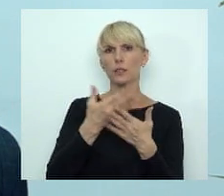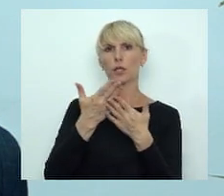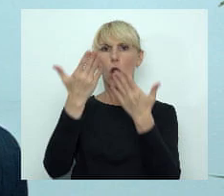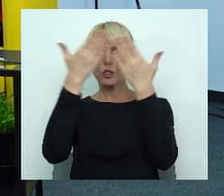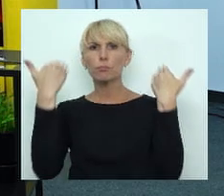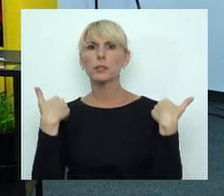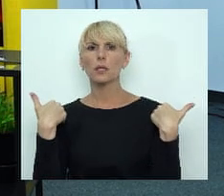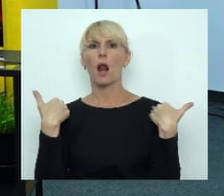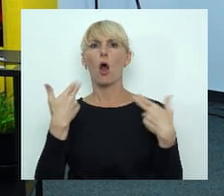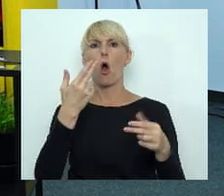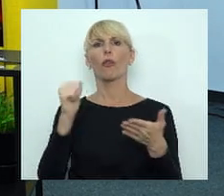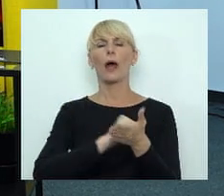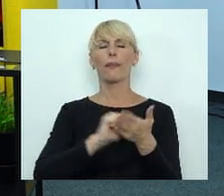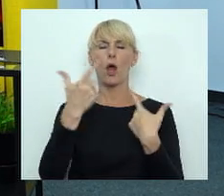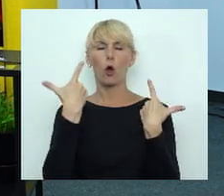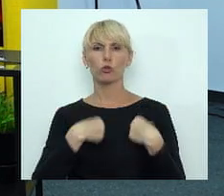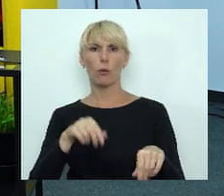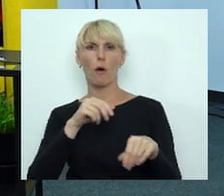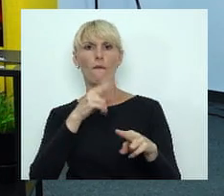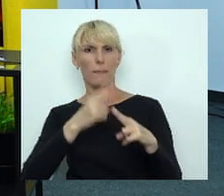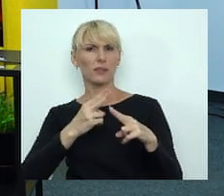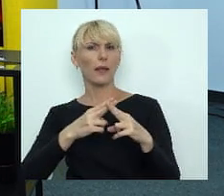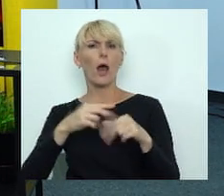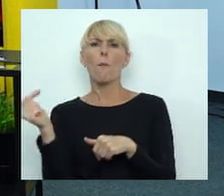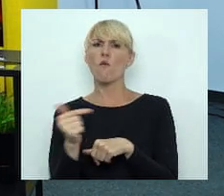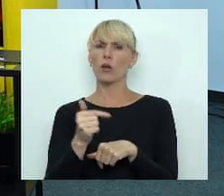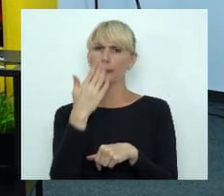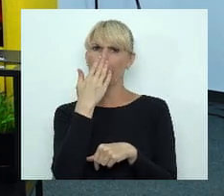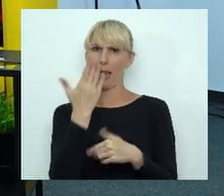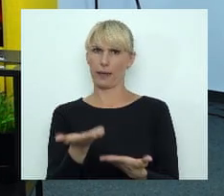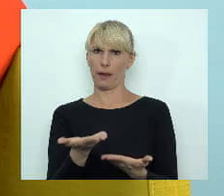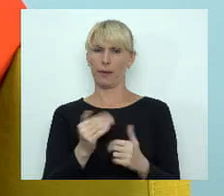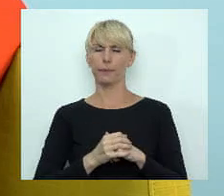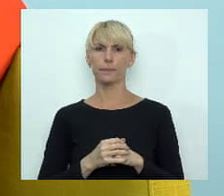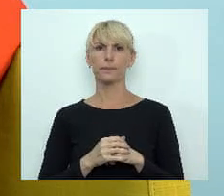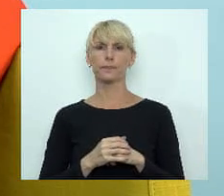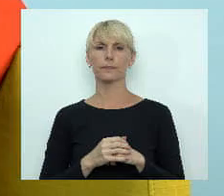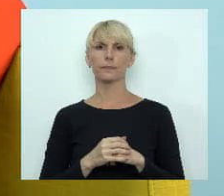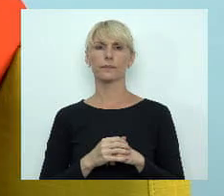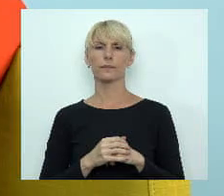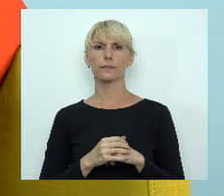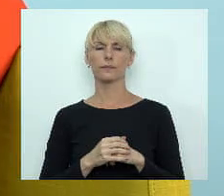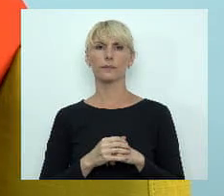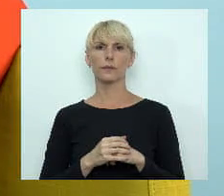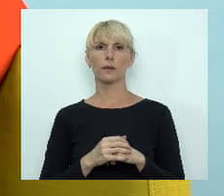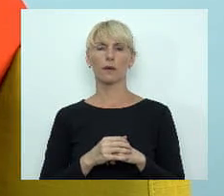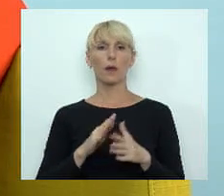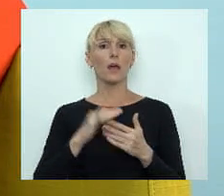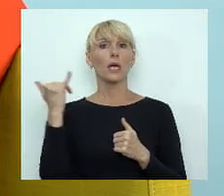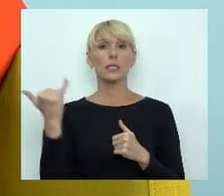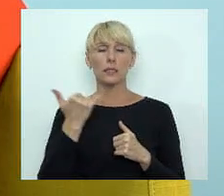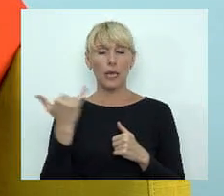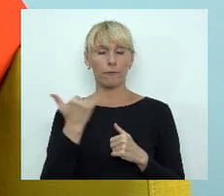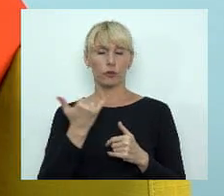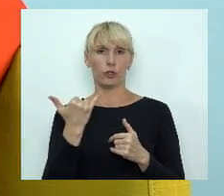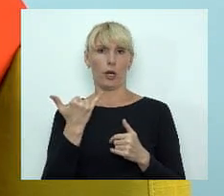pacjenta. Wiadomo, że musi je chronić, przede wszystkim. Wiadomo, że musi je chronić, ale pytanie, na czym polega ta ochrona danych osobowych. Mhm. Zawsze ochrona danych